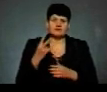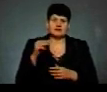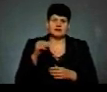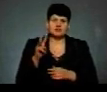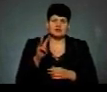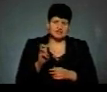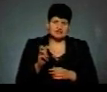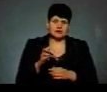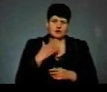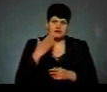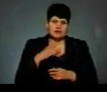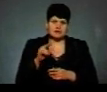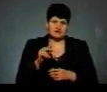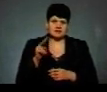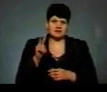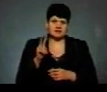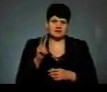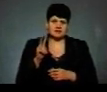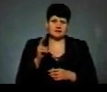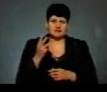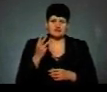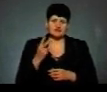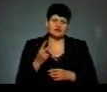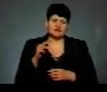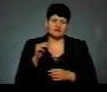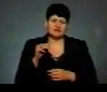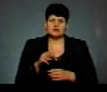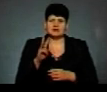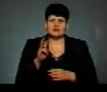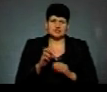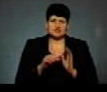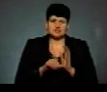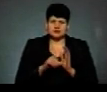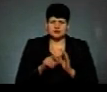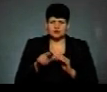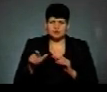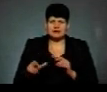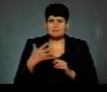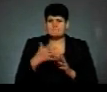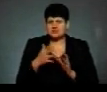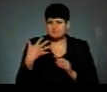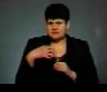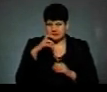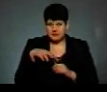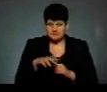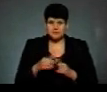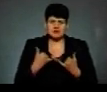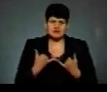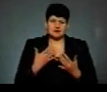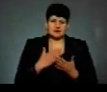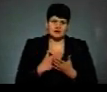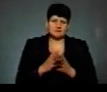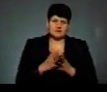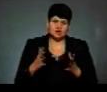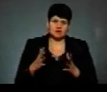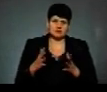от остання цифра була 2364 студенти, з більше, аніж 50 країн світу. На даний час в нас